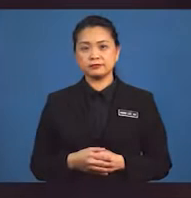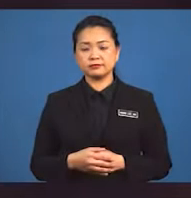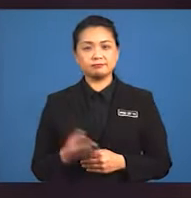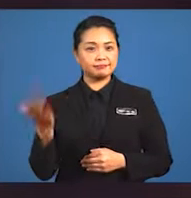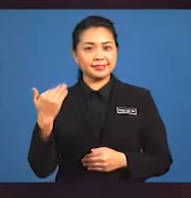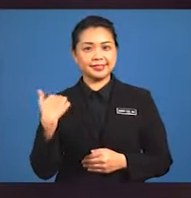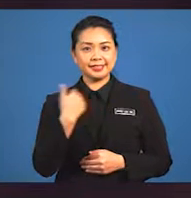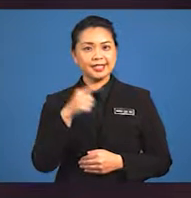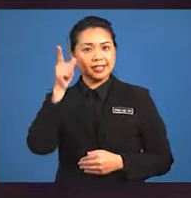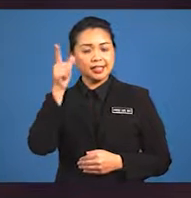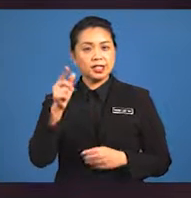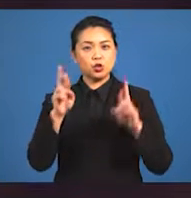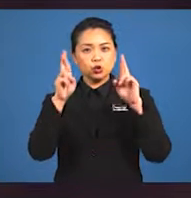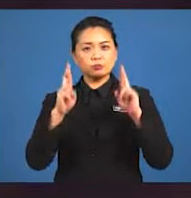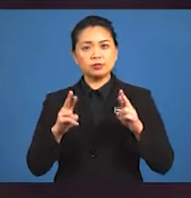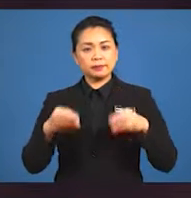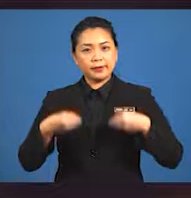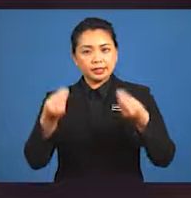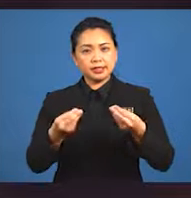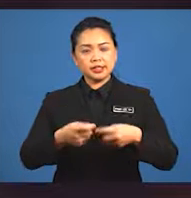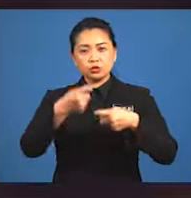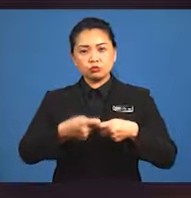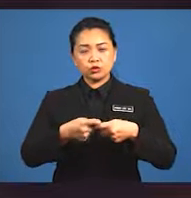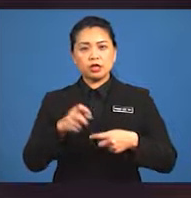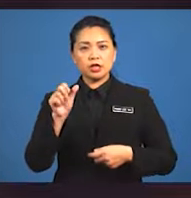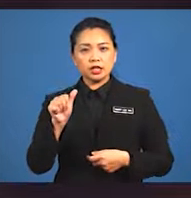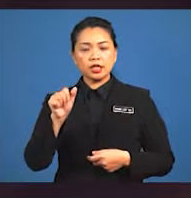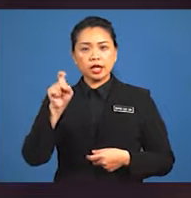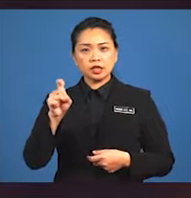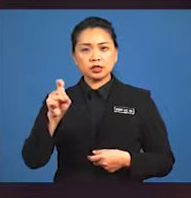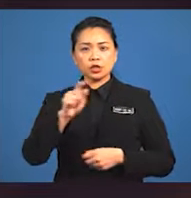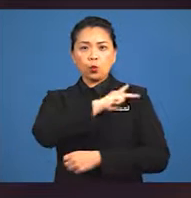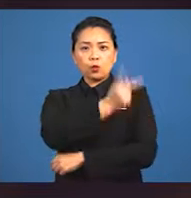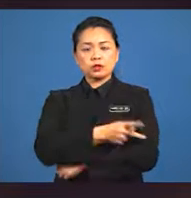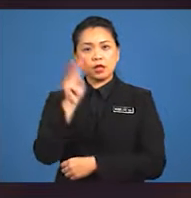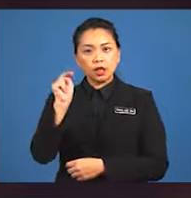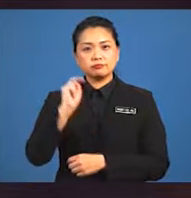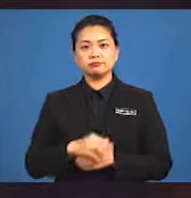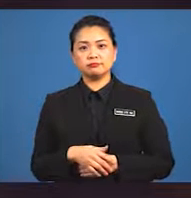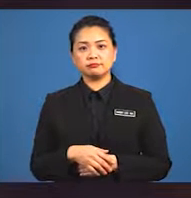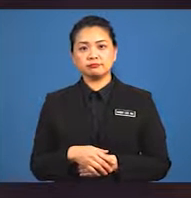Mari kita lihat rumus bagi menentukan kamiran ax kuasa n.